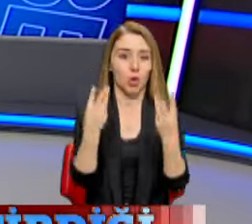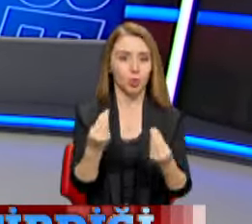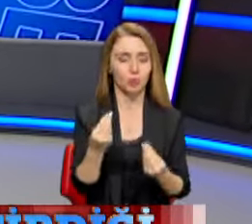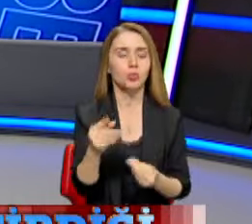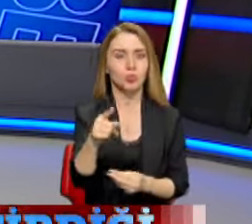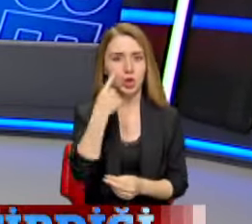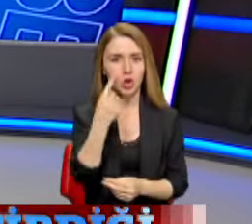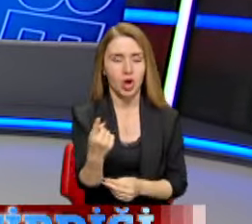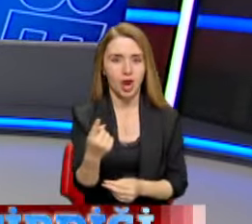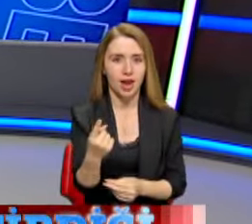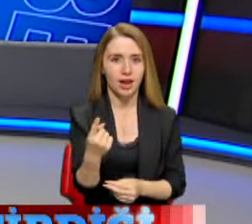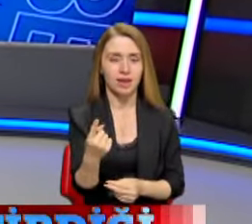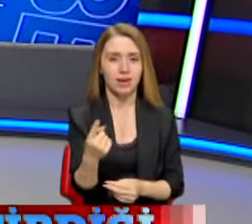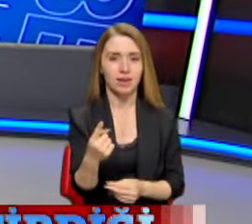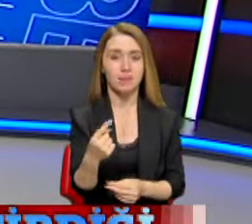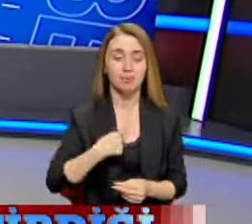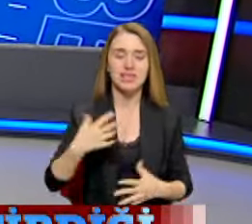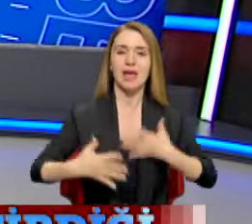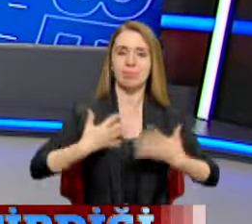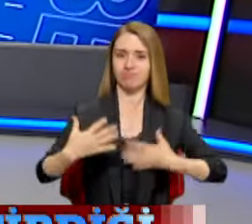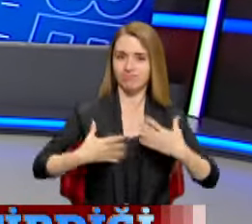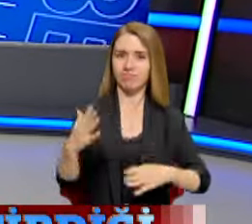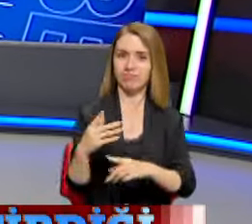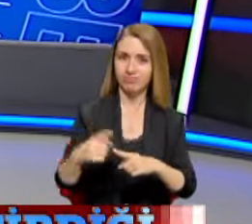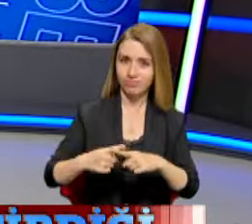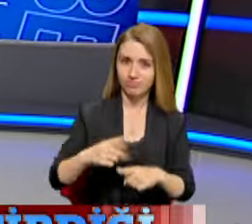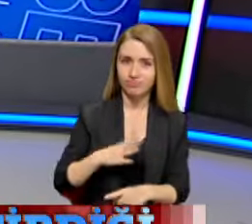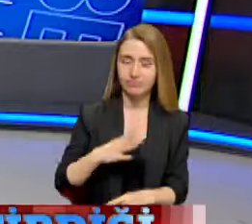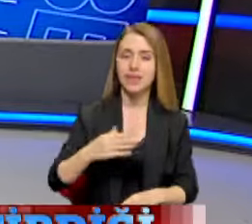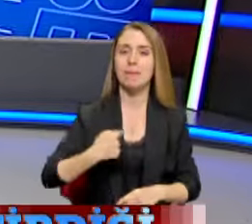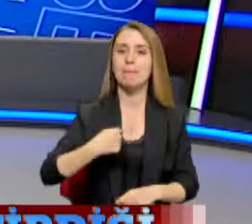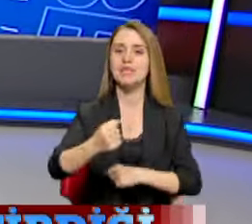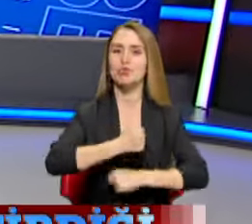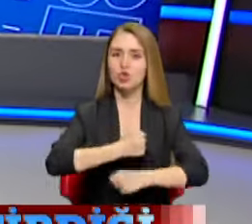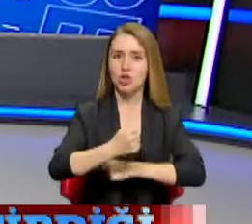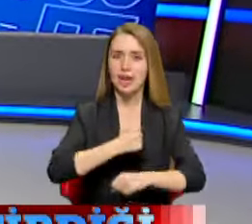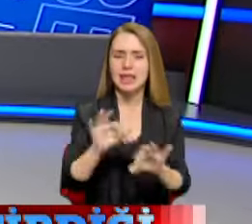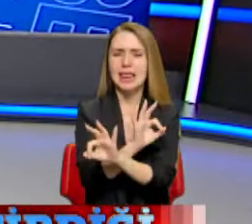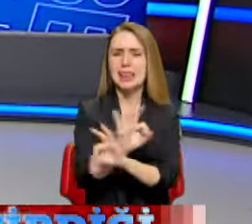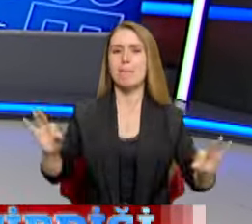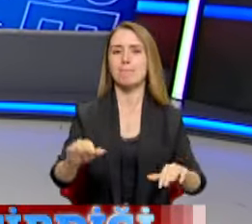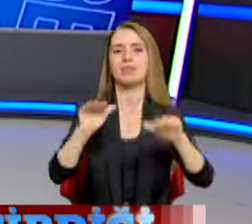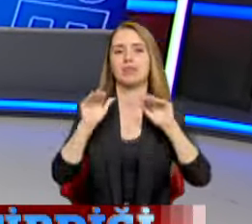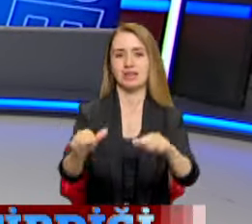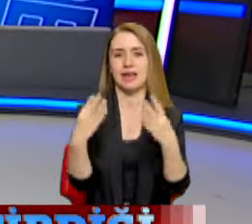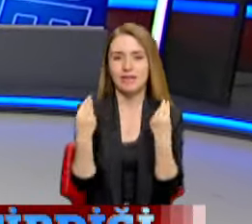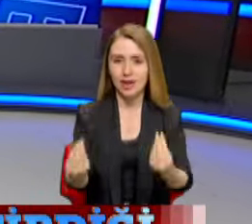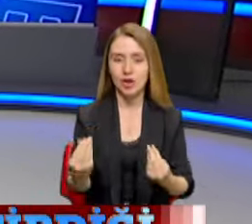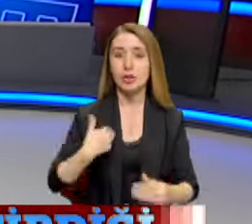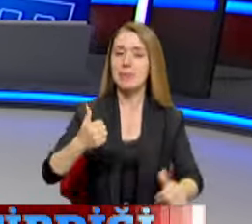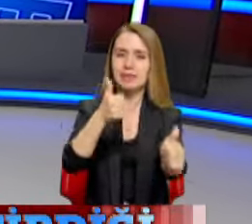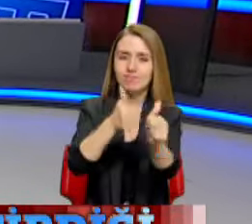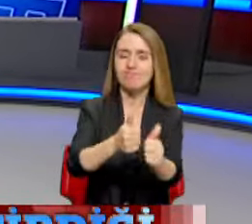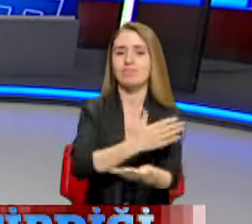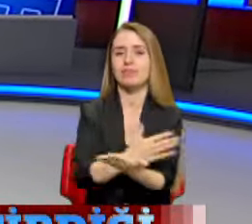Bu heyecanlarına ortak oluyoruz. Bu mücadelelerine tam güç destek veriyoruz.